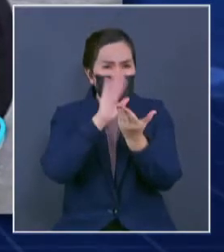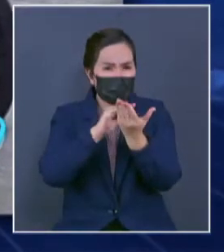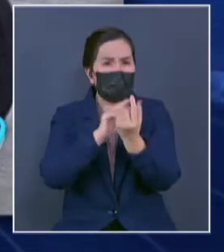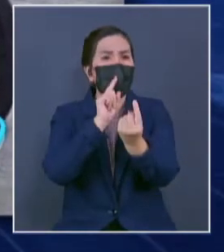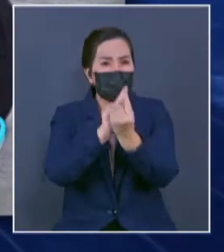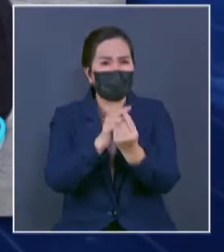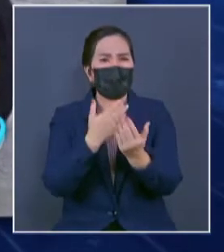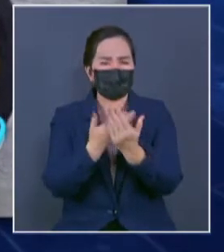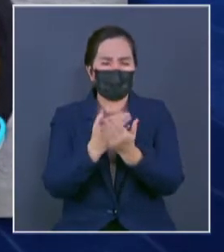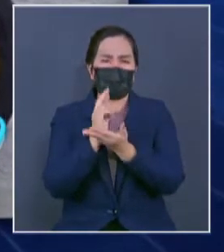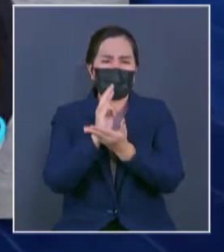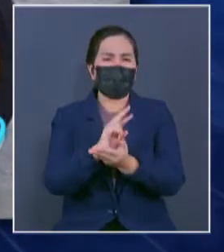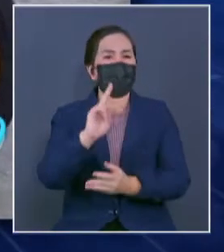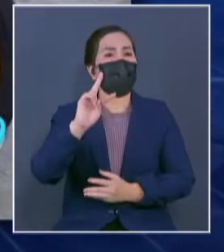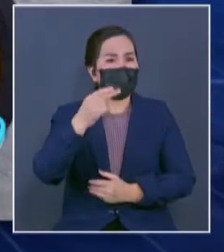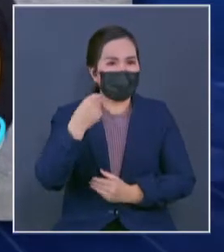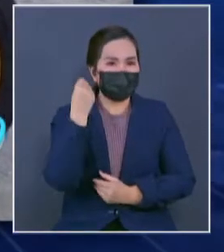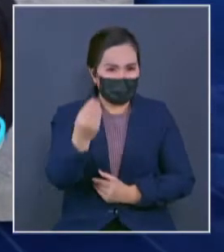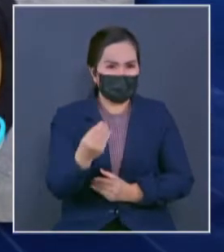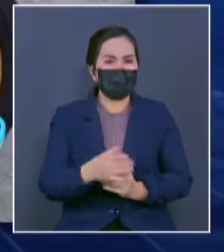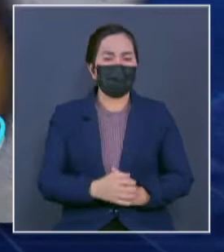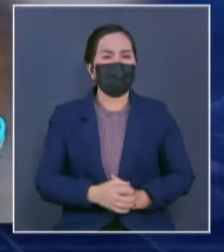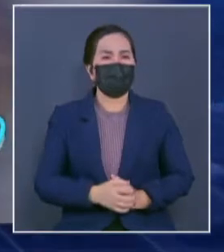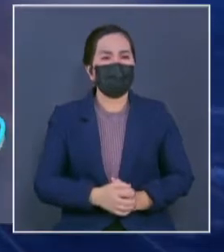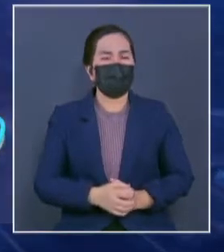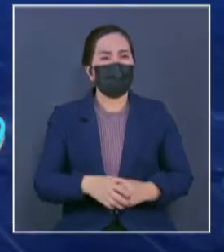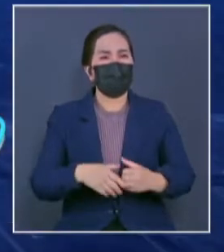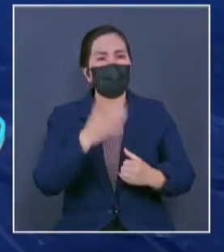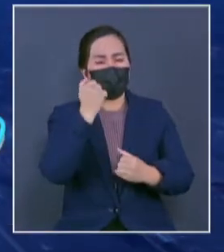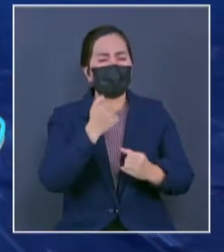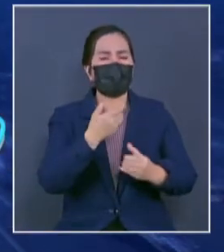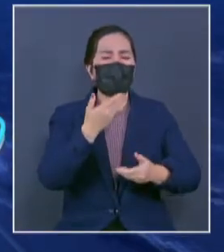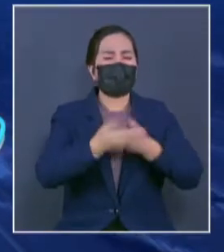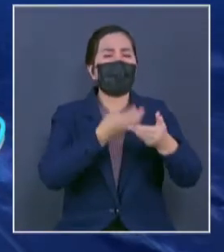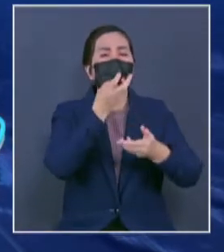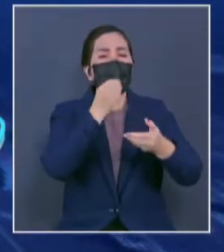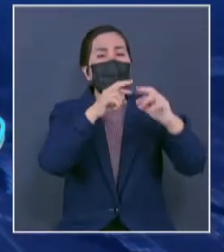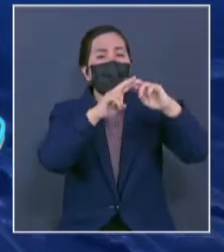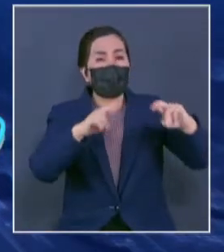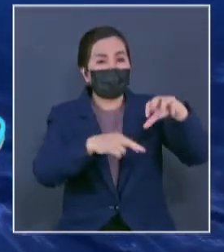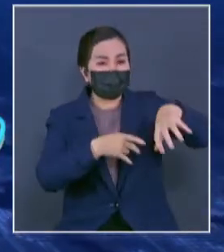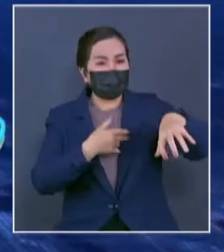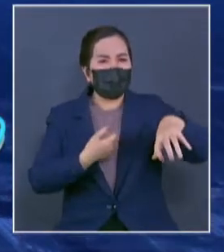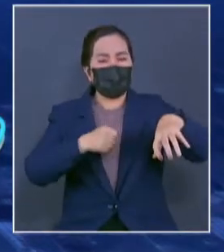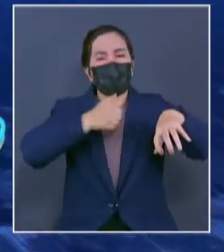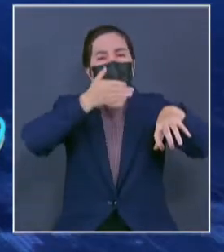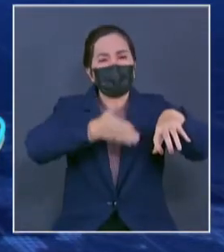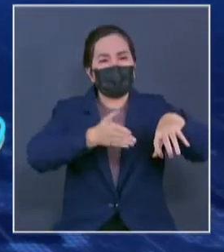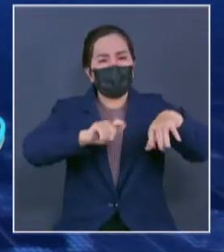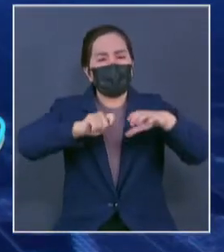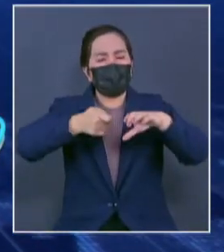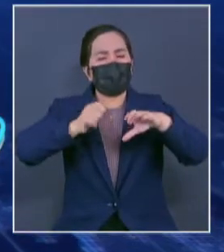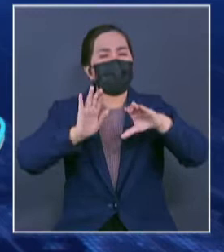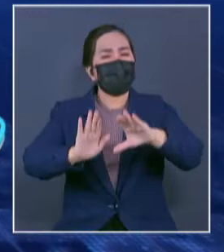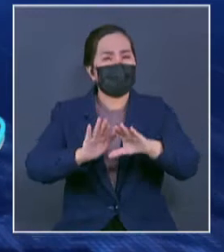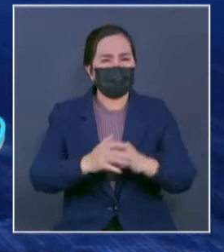จะให้เงินรางวัลนำจับ 20,000 บาทหลังจากจอดรถไว้หน้าร้านขายข้าวสารบริเวณย่านบางใหญ่โดยไม่ได้ถอดกุญแจรถด้ว